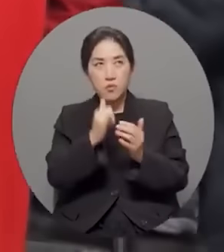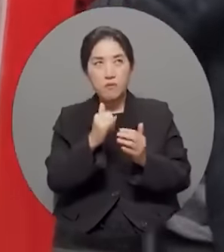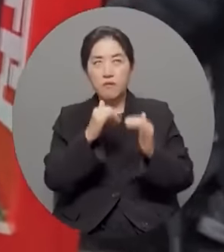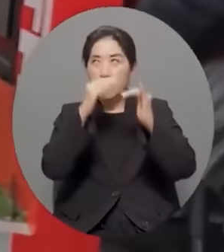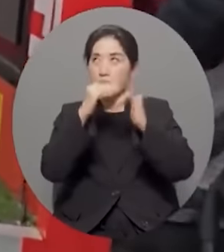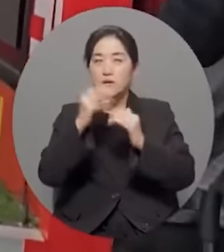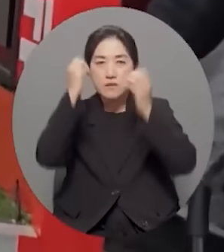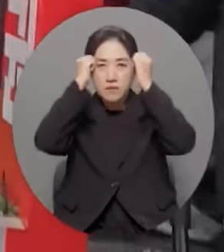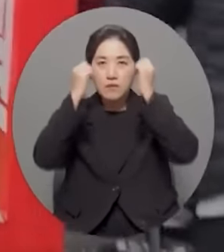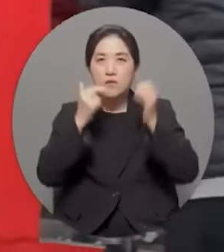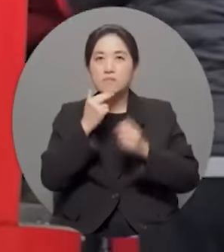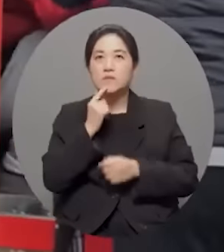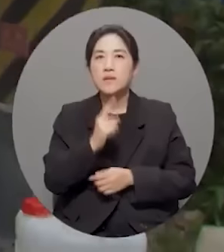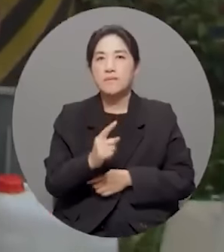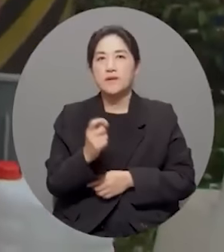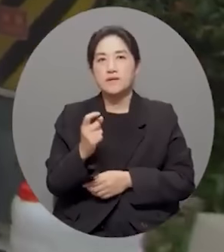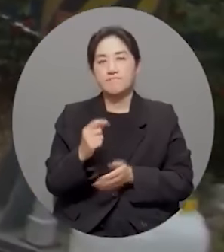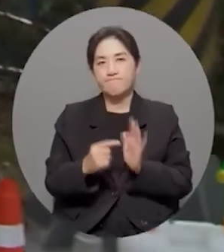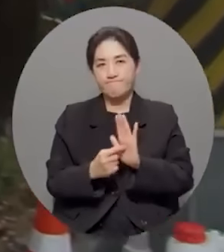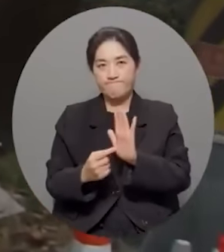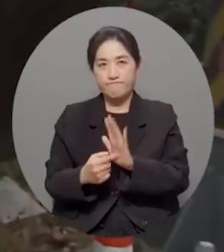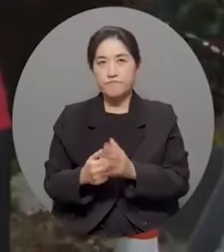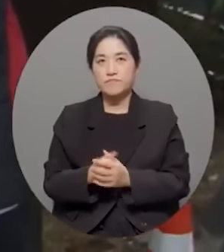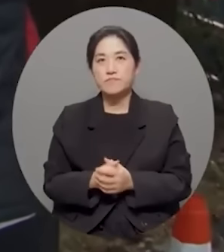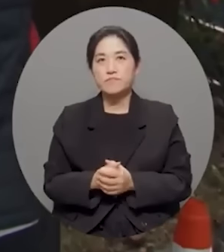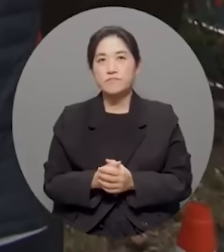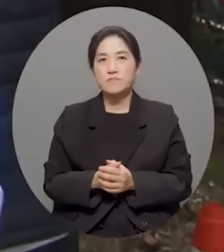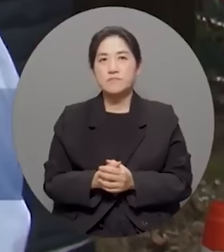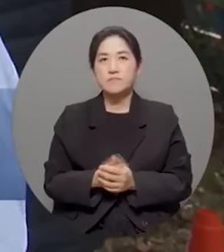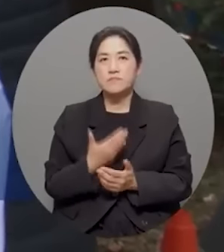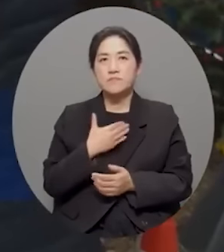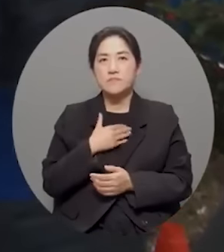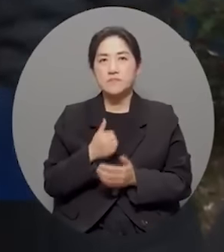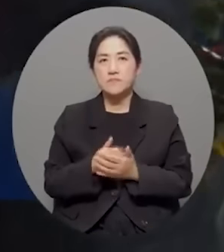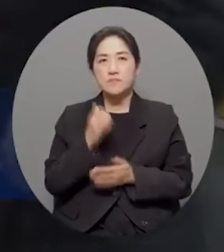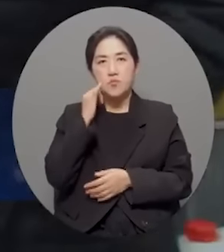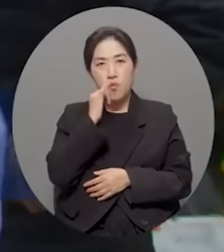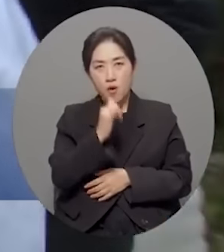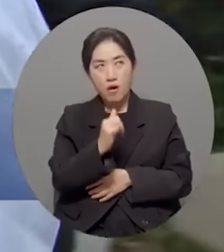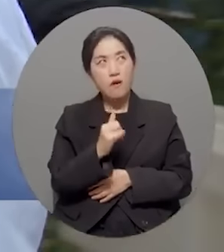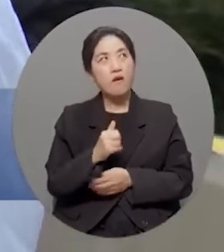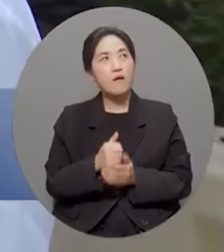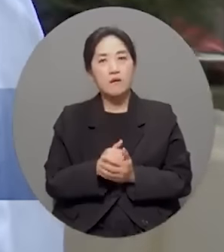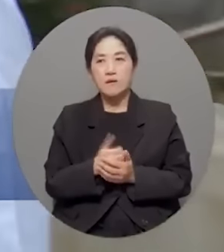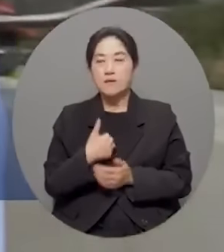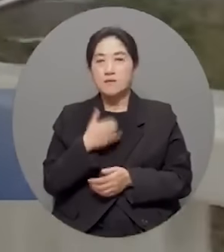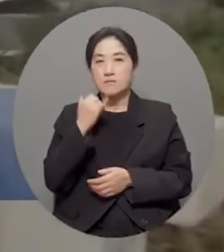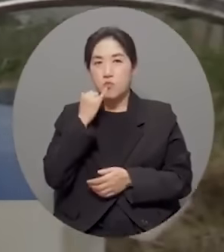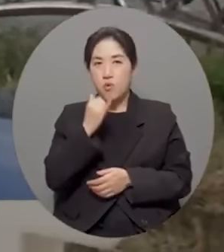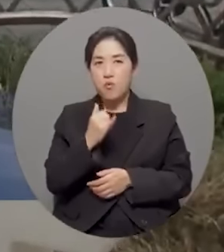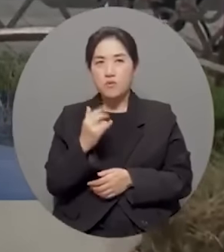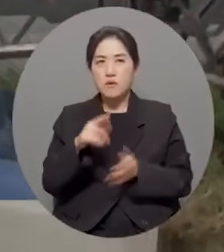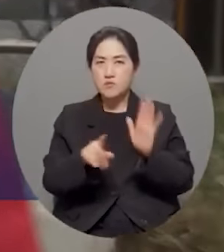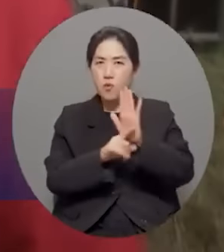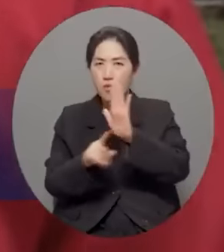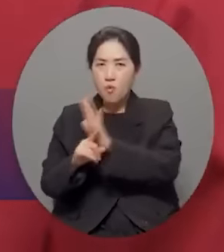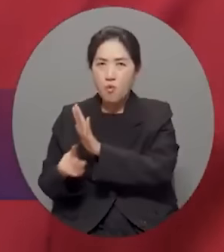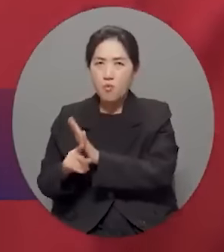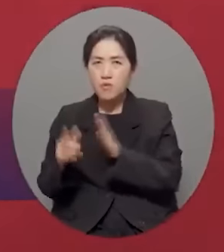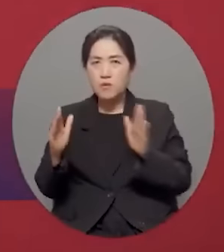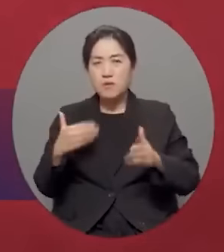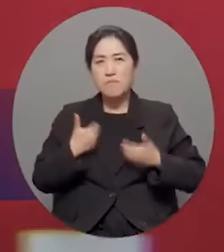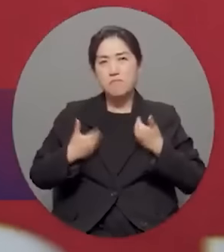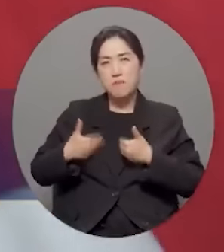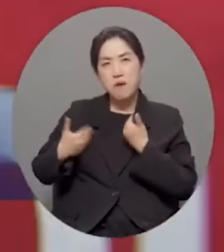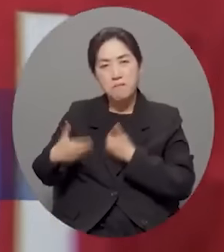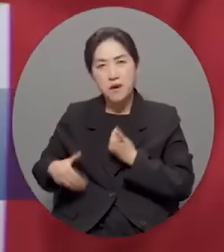기억나지 않는다는 입장을 재차 밝혔습니다. 제가 통화를 워낙 선거운동 기간 중에